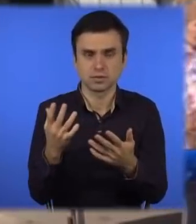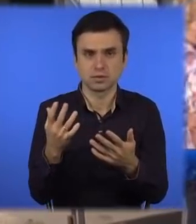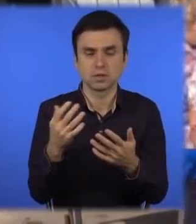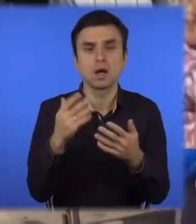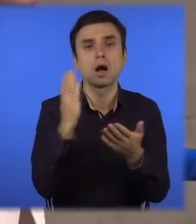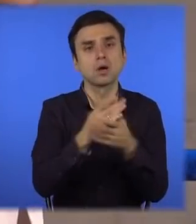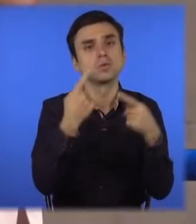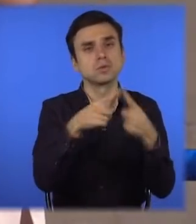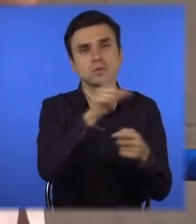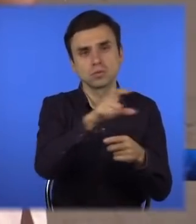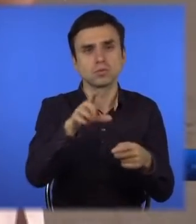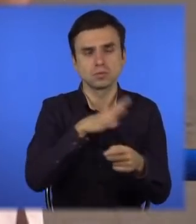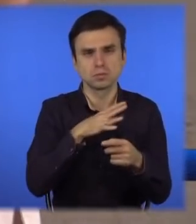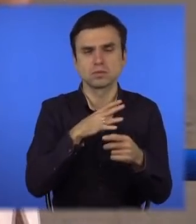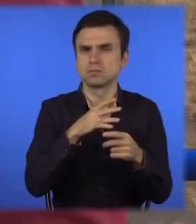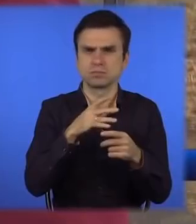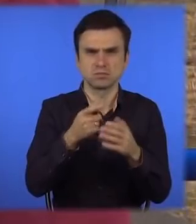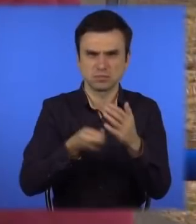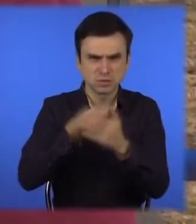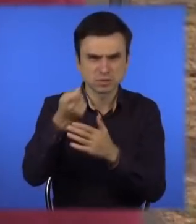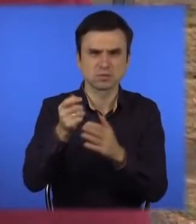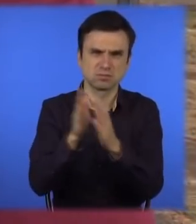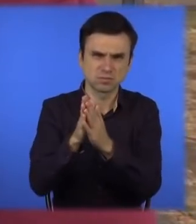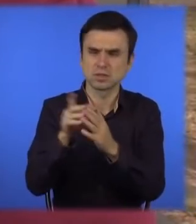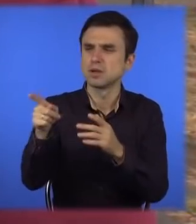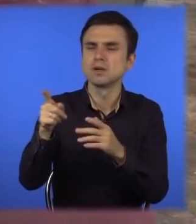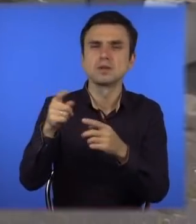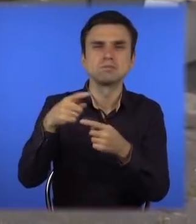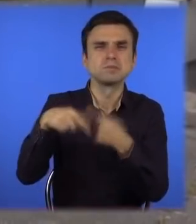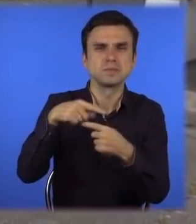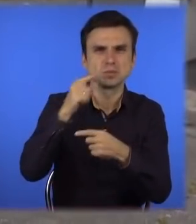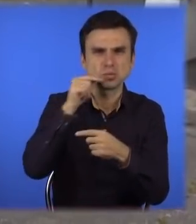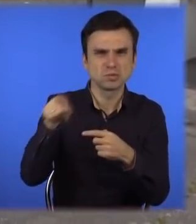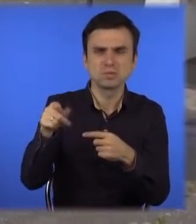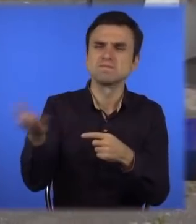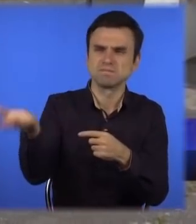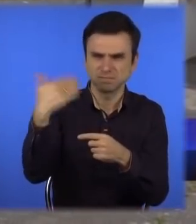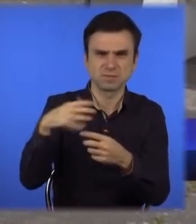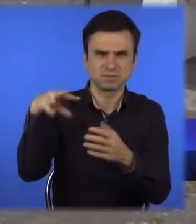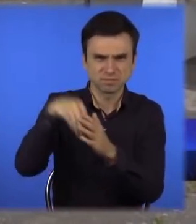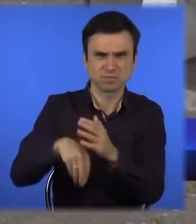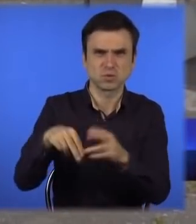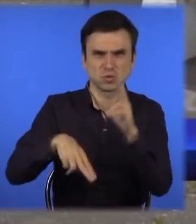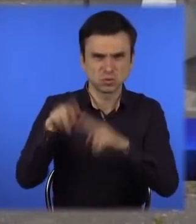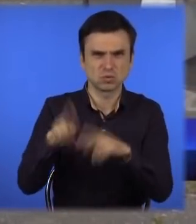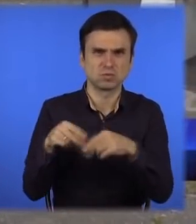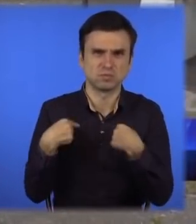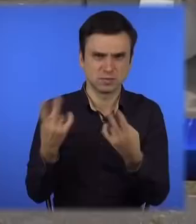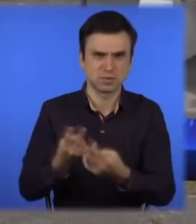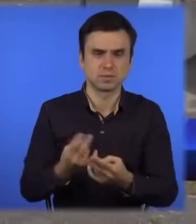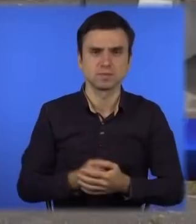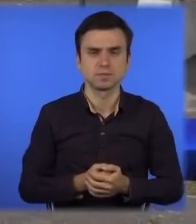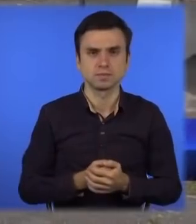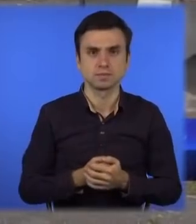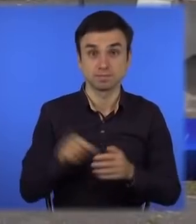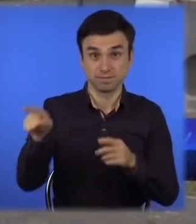зупинки «Суха Балка» у мешканців району, м'яко кажучи, розділилися. І як би некрасиво, що остановку хочуть, я слышав,